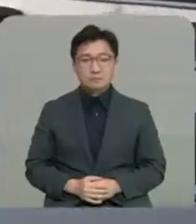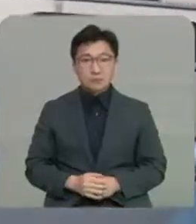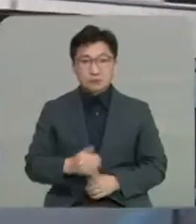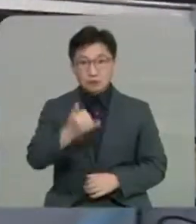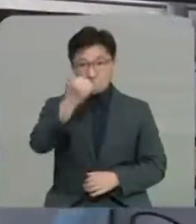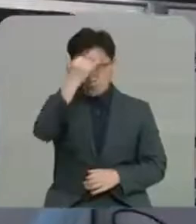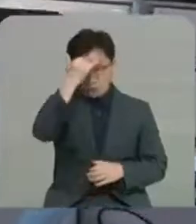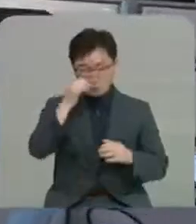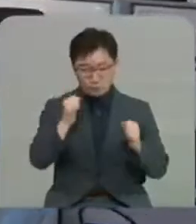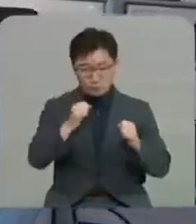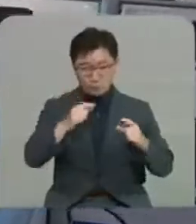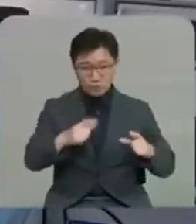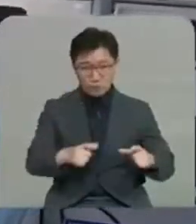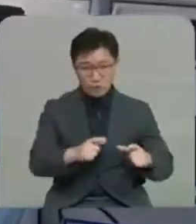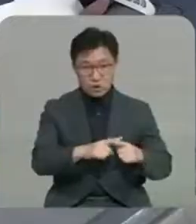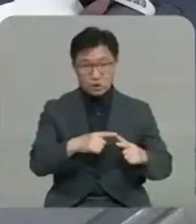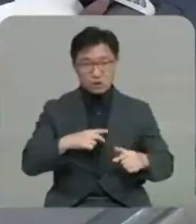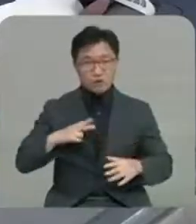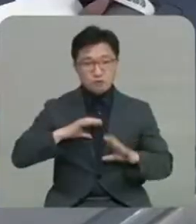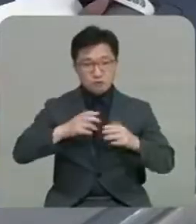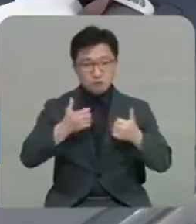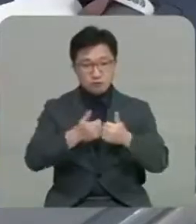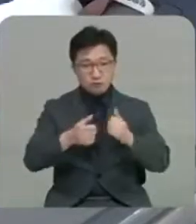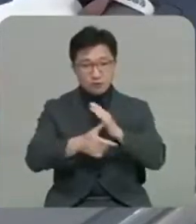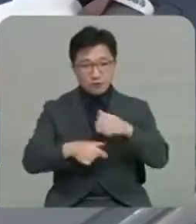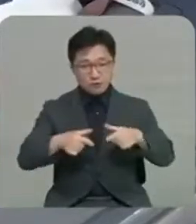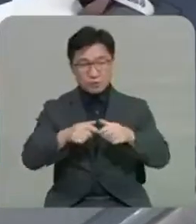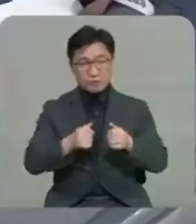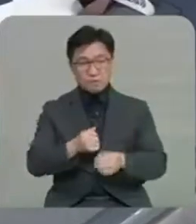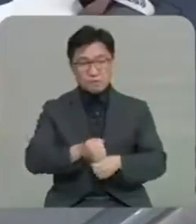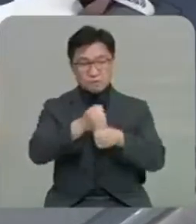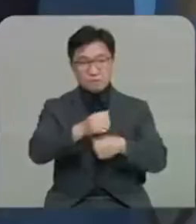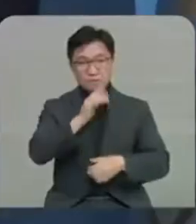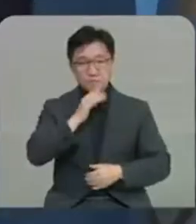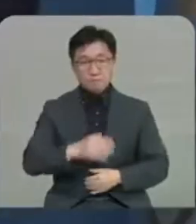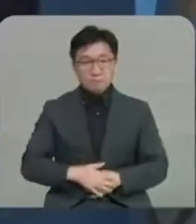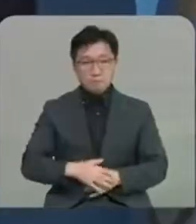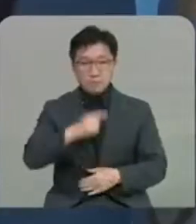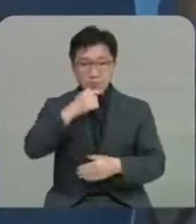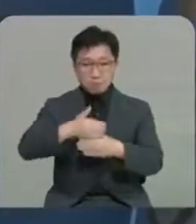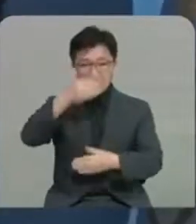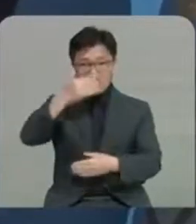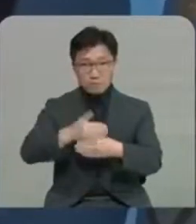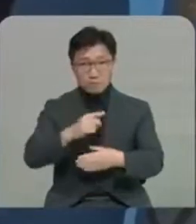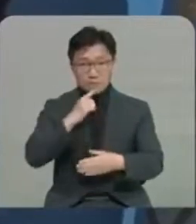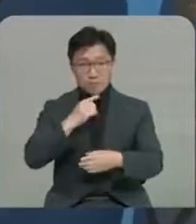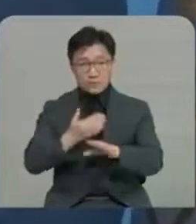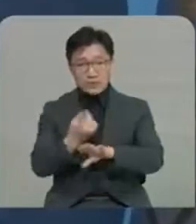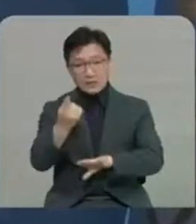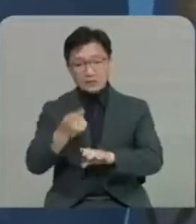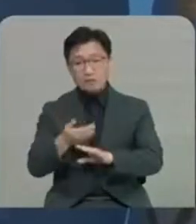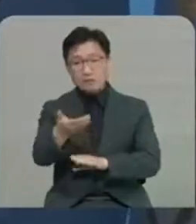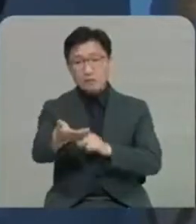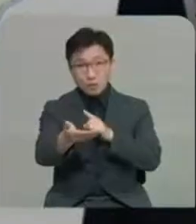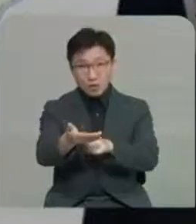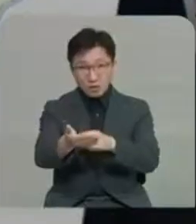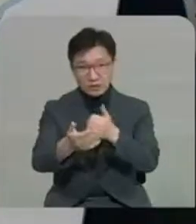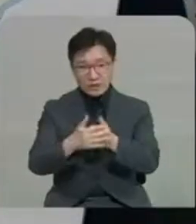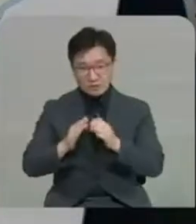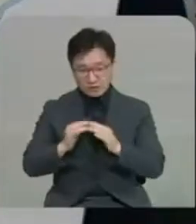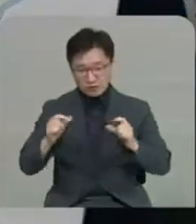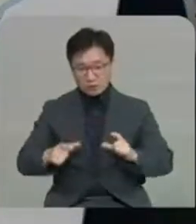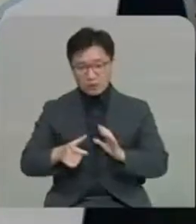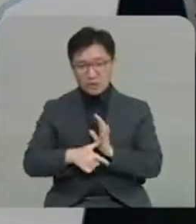충북지역 자치단체장들과 국회의원들이 성명을 냈습니다 충주댐과 대청댐무를 다른 지역에 주느라